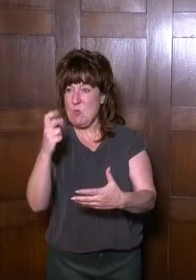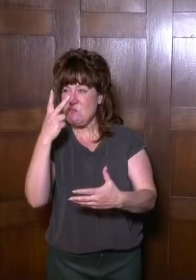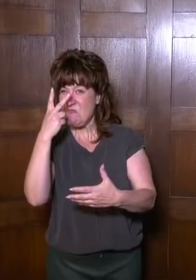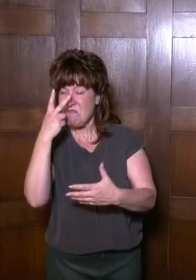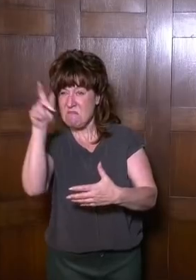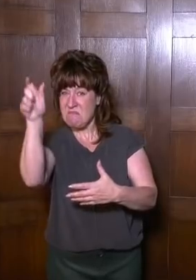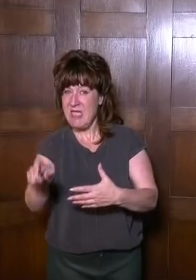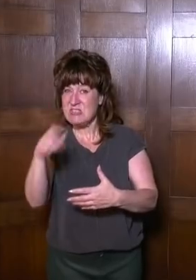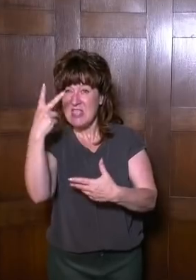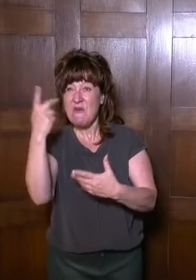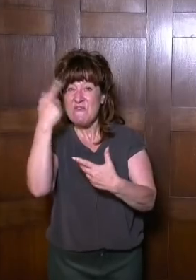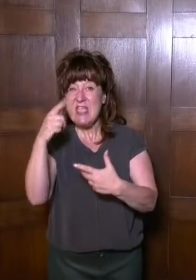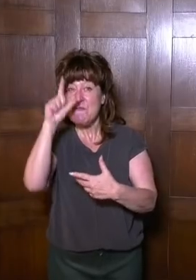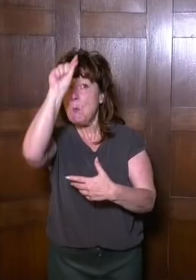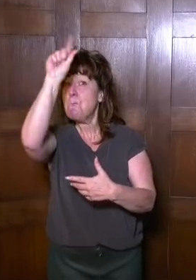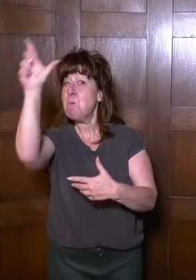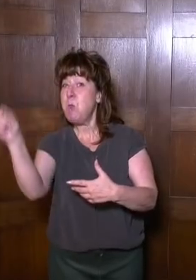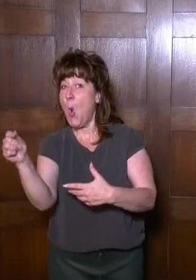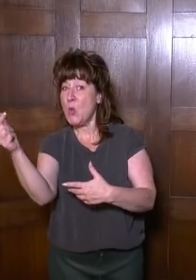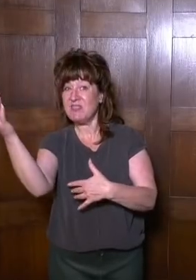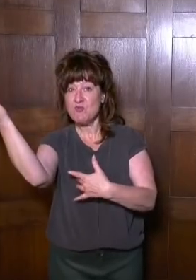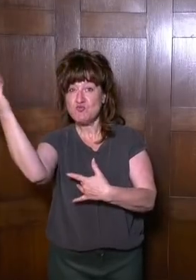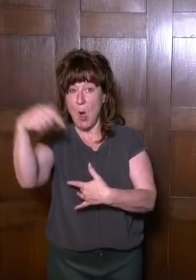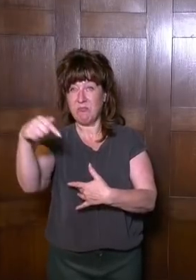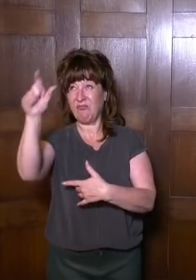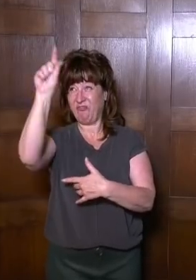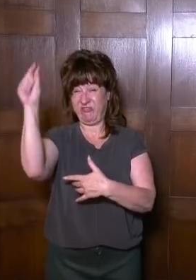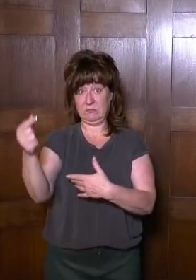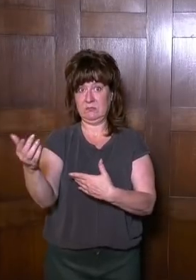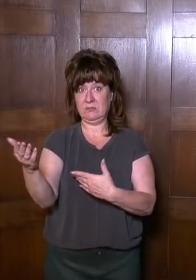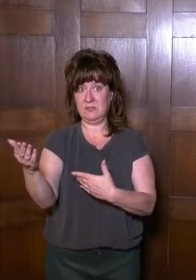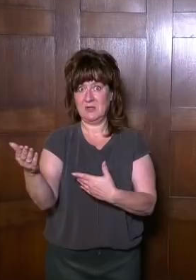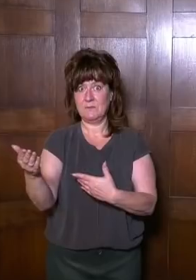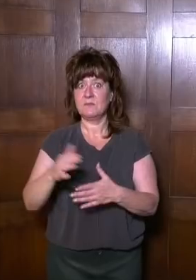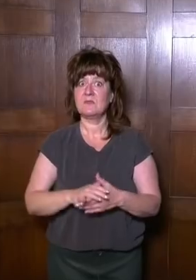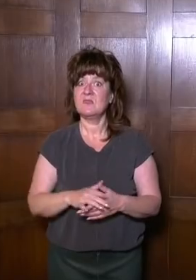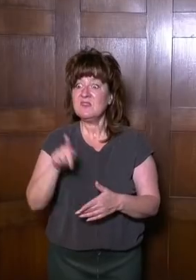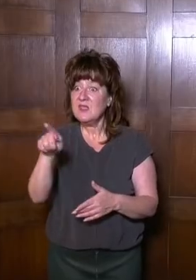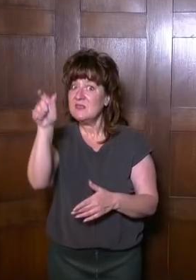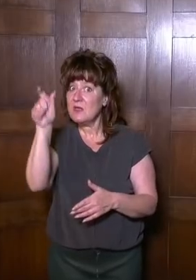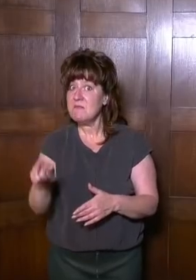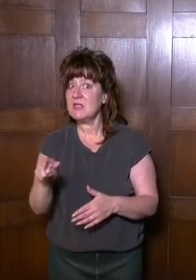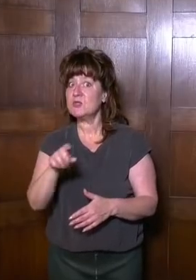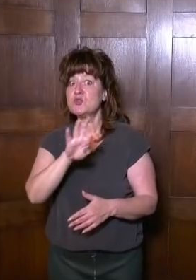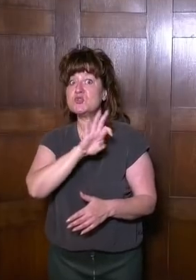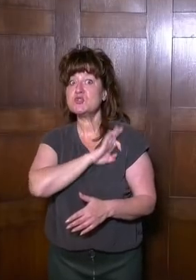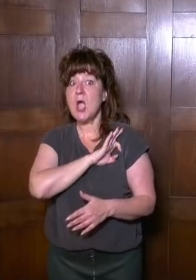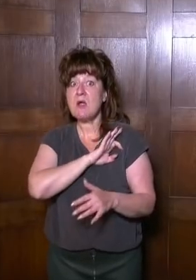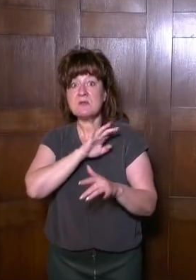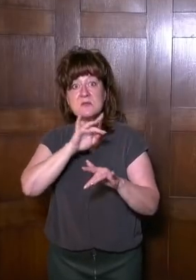die vom Mond kommen? Und es ist klar, dieser Mensch hat nur deswegen eine Chance, weil er jetzt in Dresden,